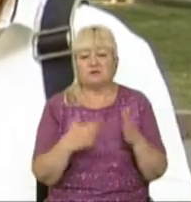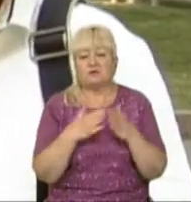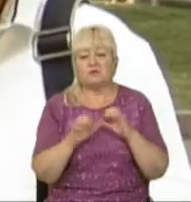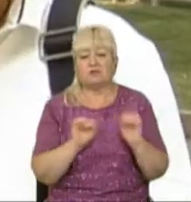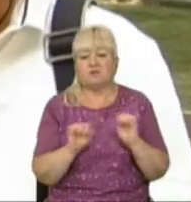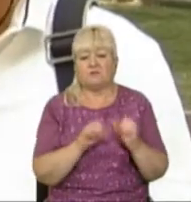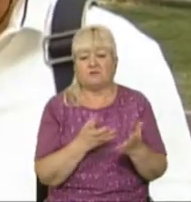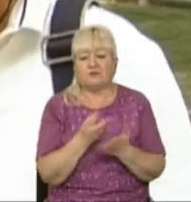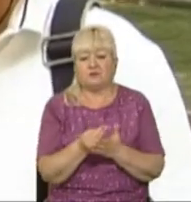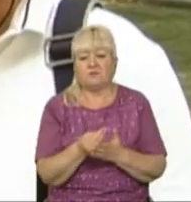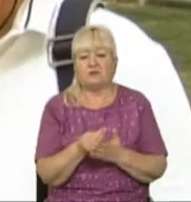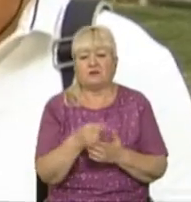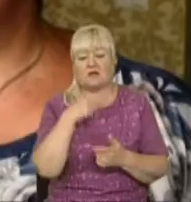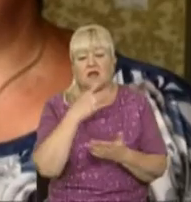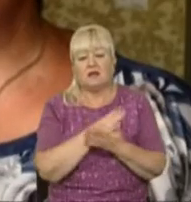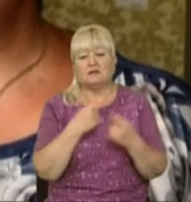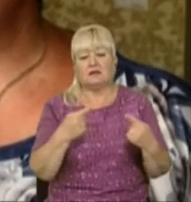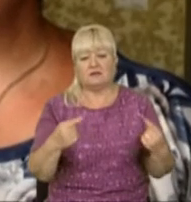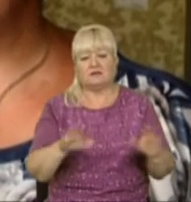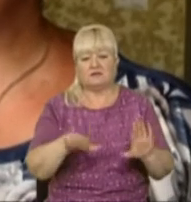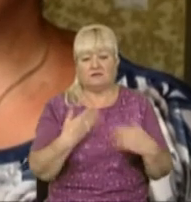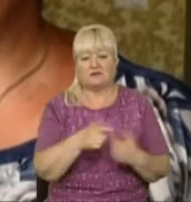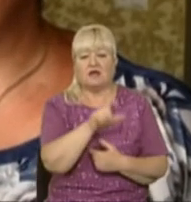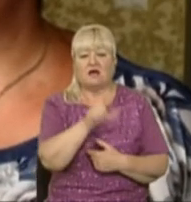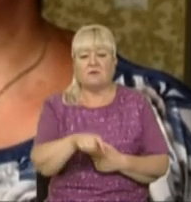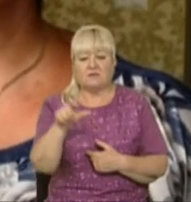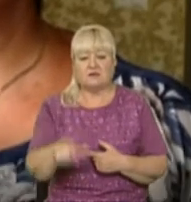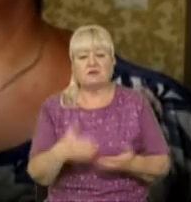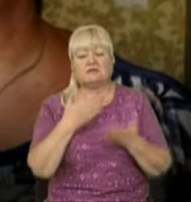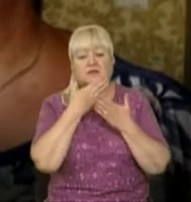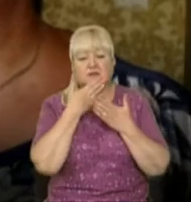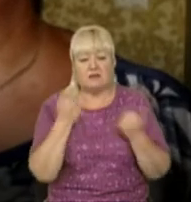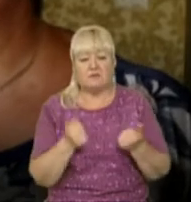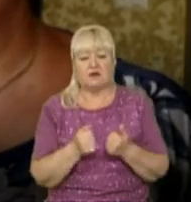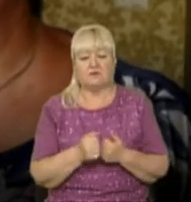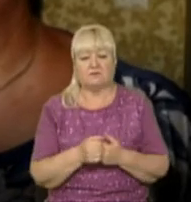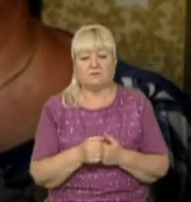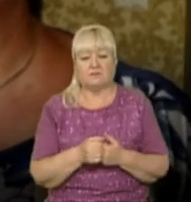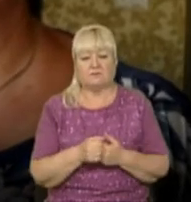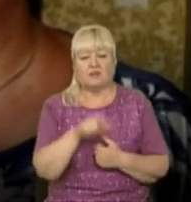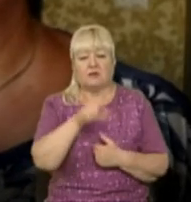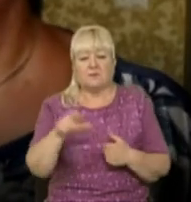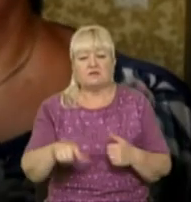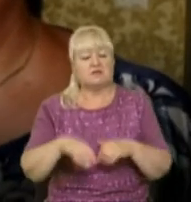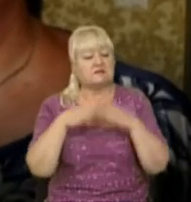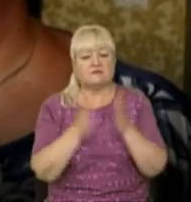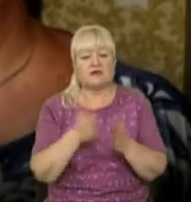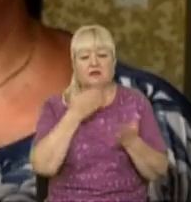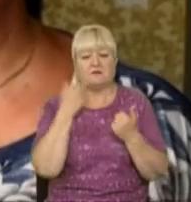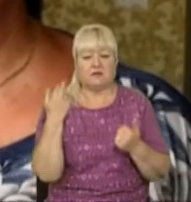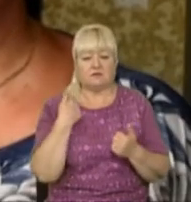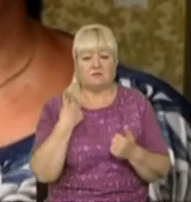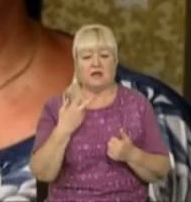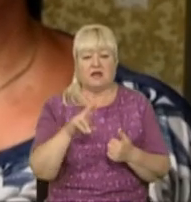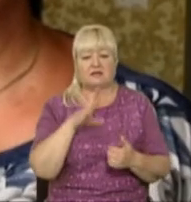на оплату? Ну, я ж кажу, є різні версії. Мешканці не мають. Третього містечка мешканці взагалі не мають заборгованості. Я особливо за